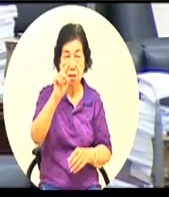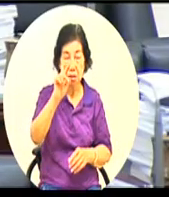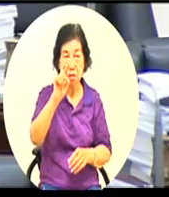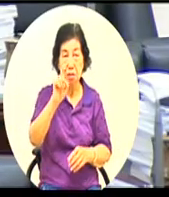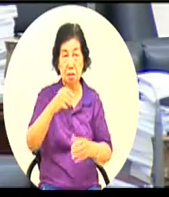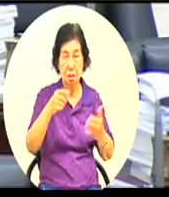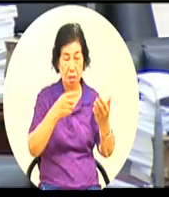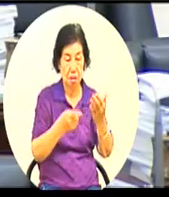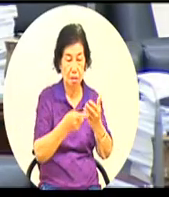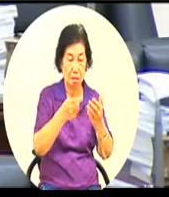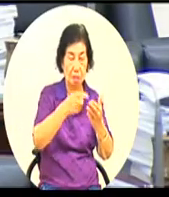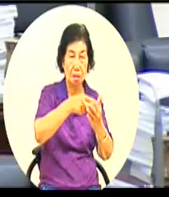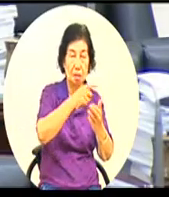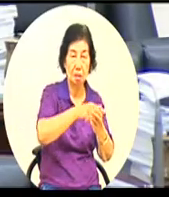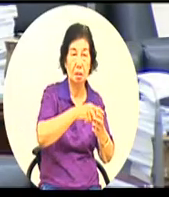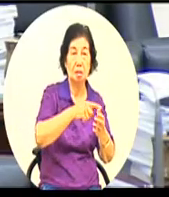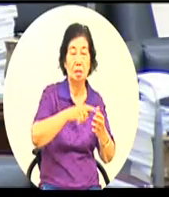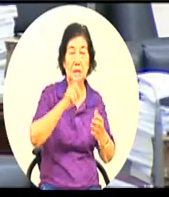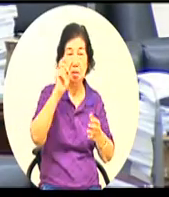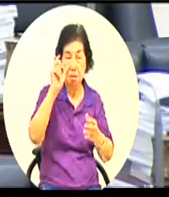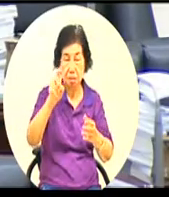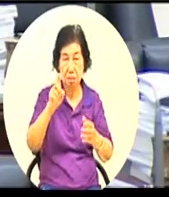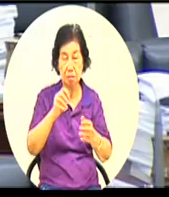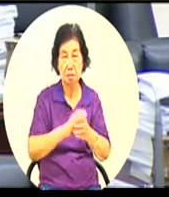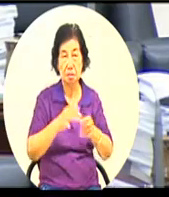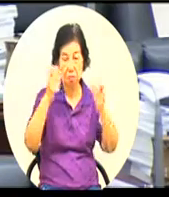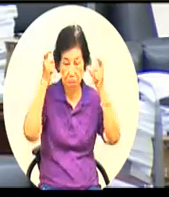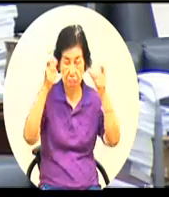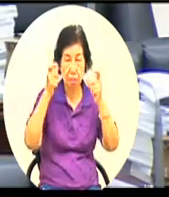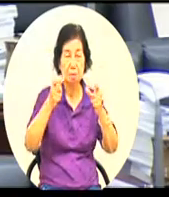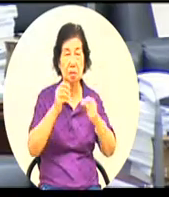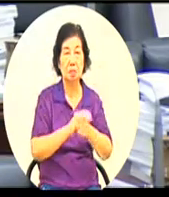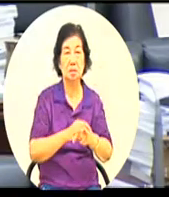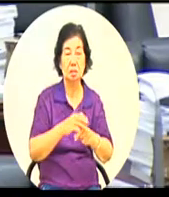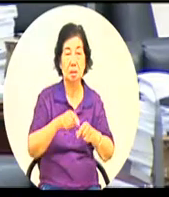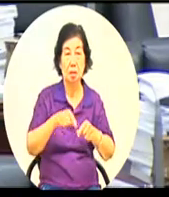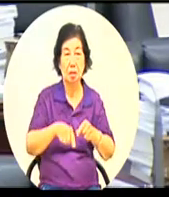全台湾省前10名，高雄市占4个。